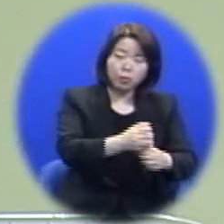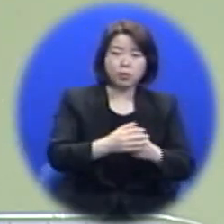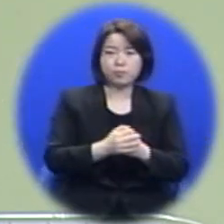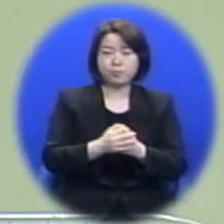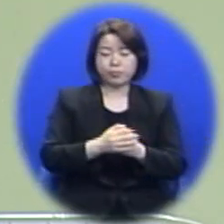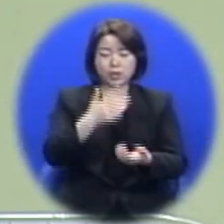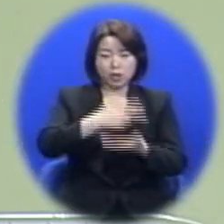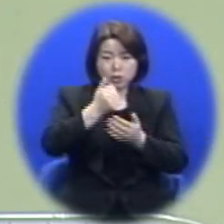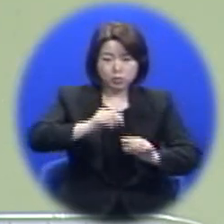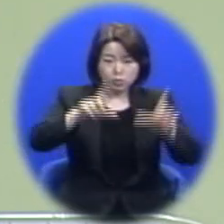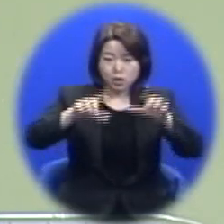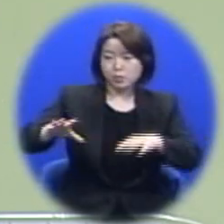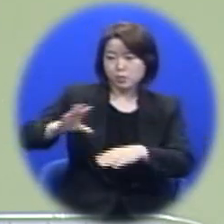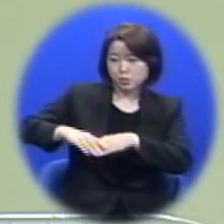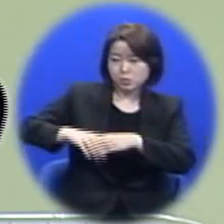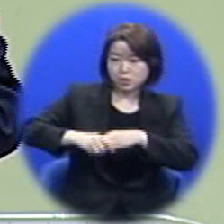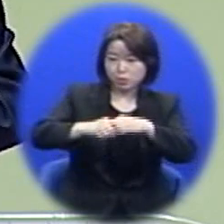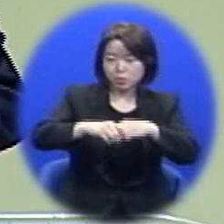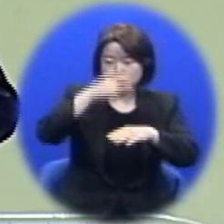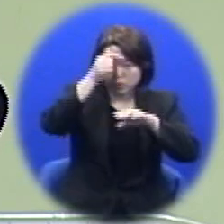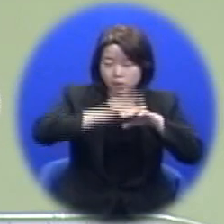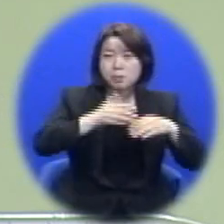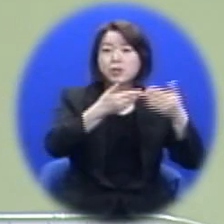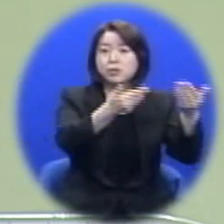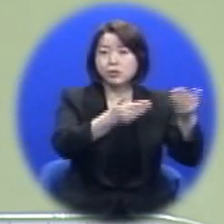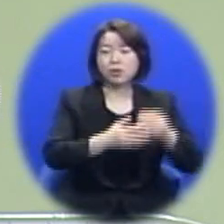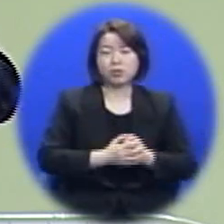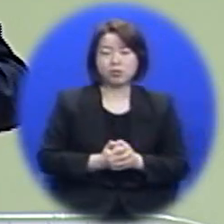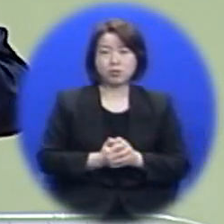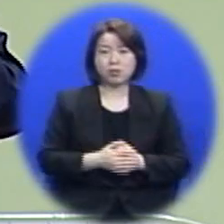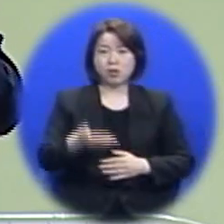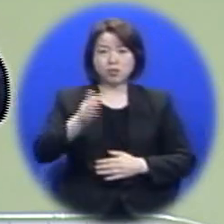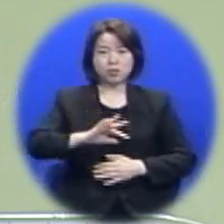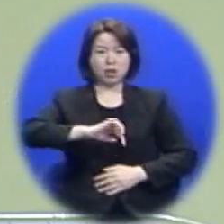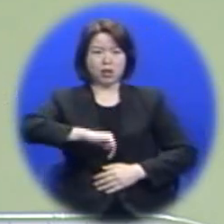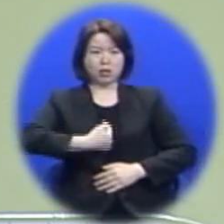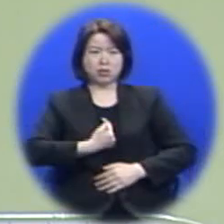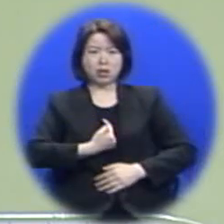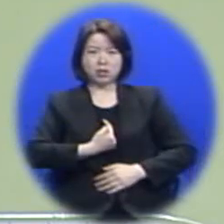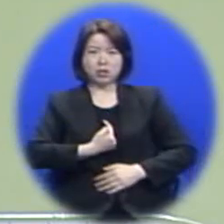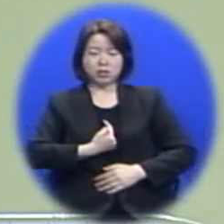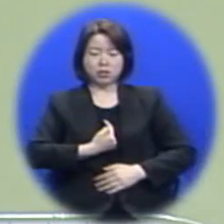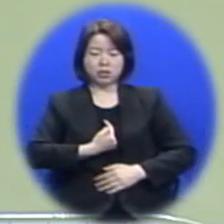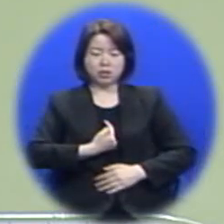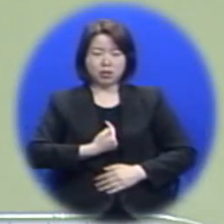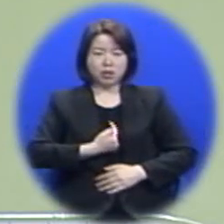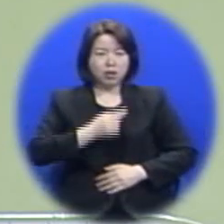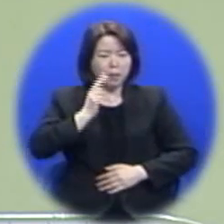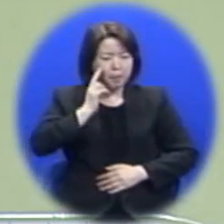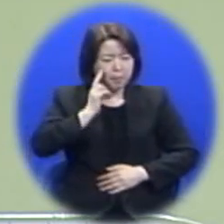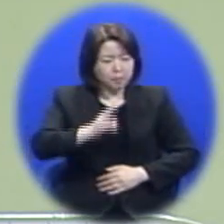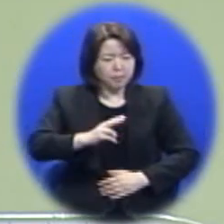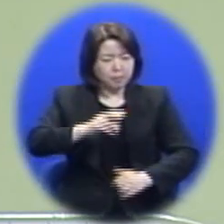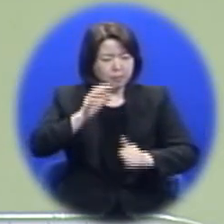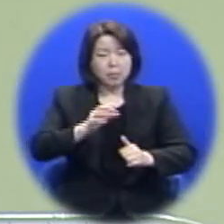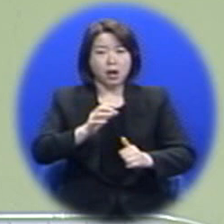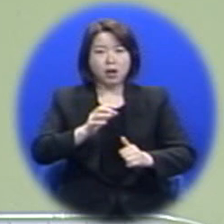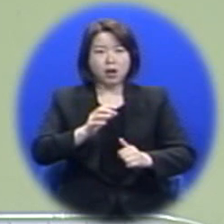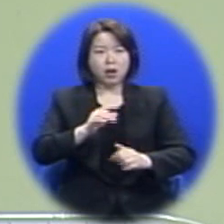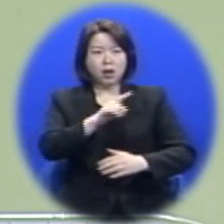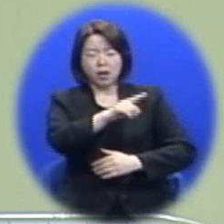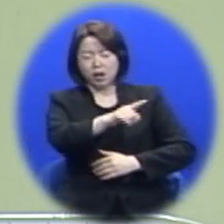교회가서 예배드릴 있더라 그런데 자기들 한테는 얼마나 잔혹하게 하는지 치가